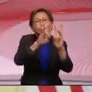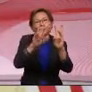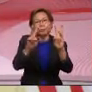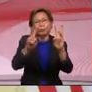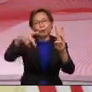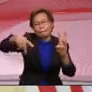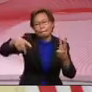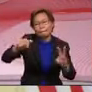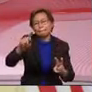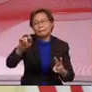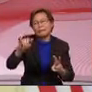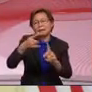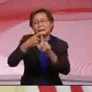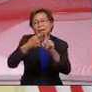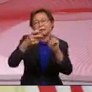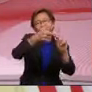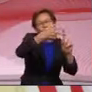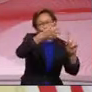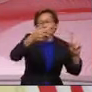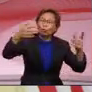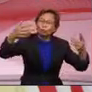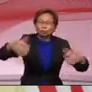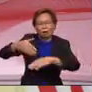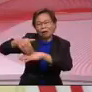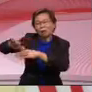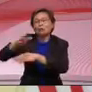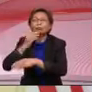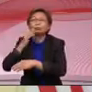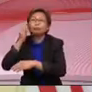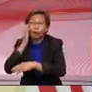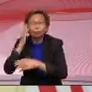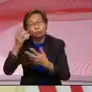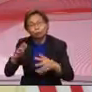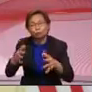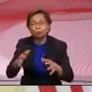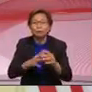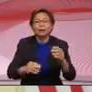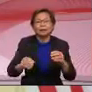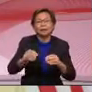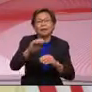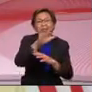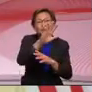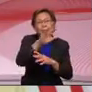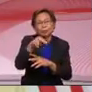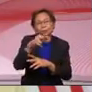parti dari Indonesia telah dihantar pulang, manakala